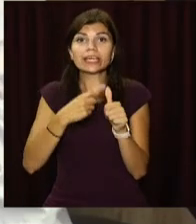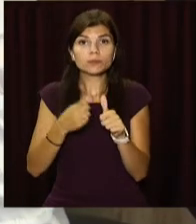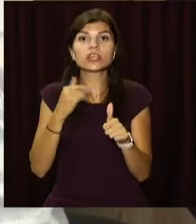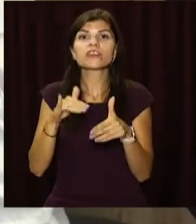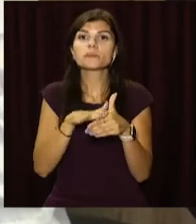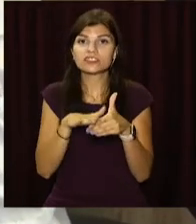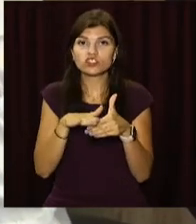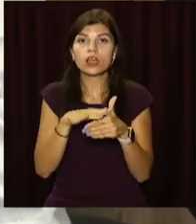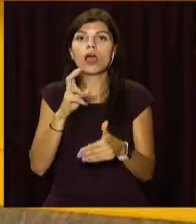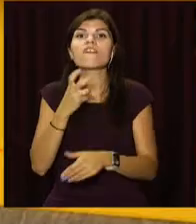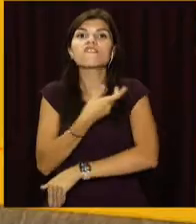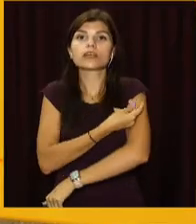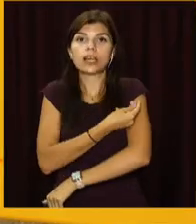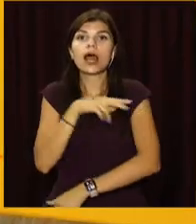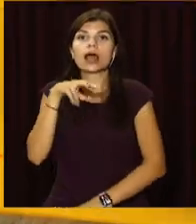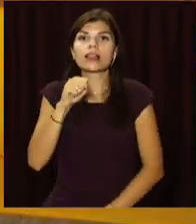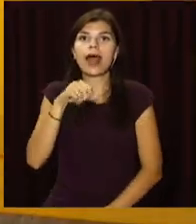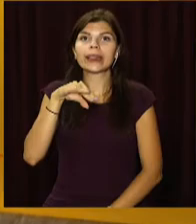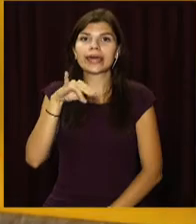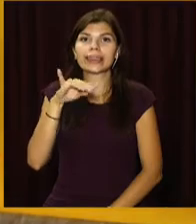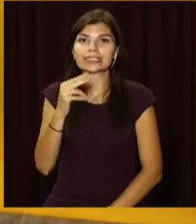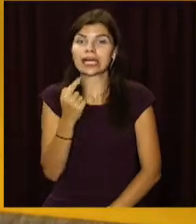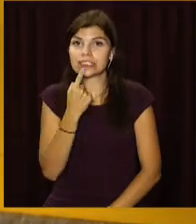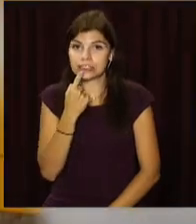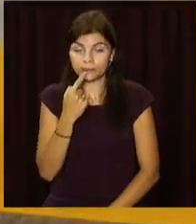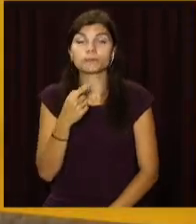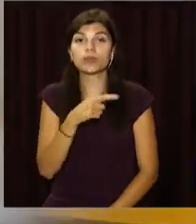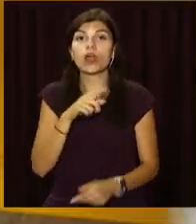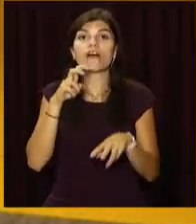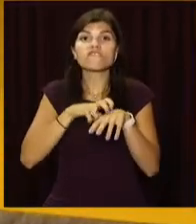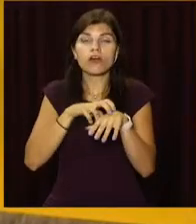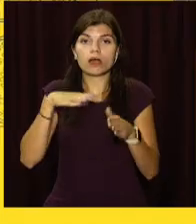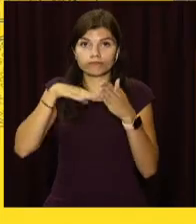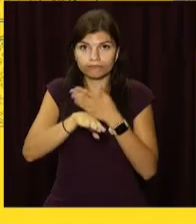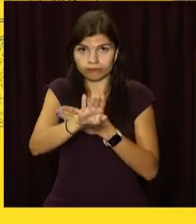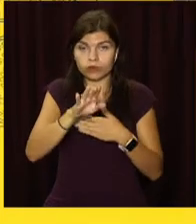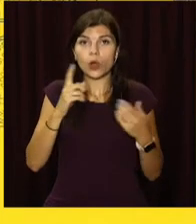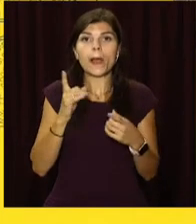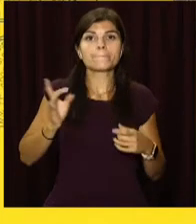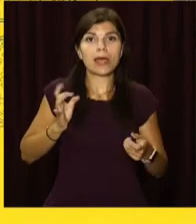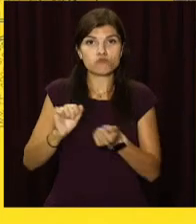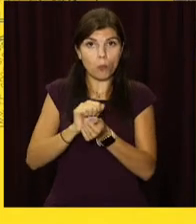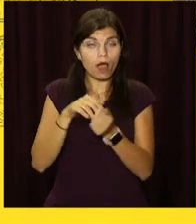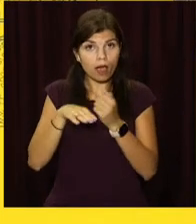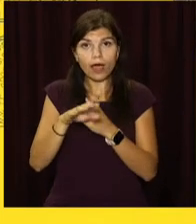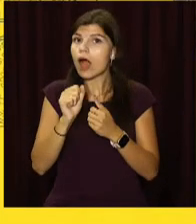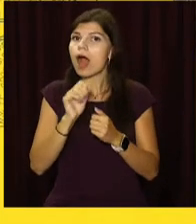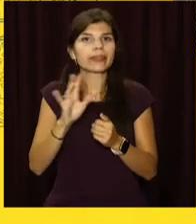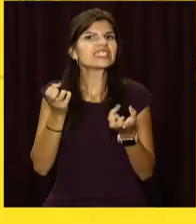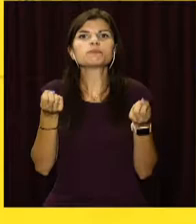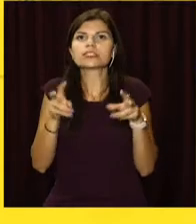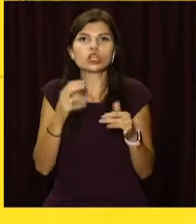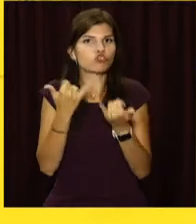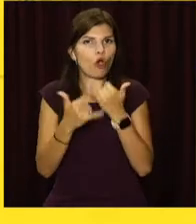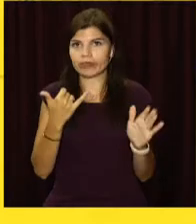та прізвище вакцинованого латиницею. Лікар має роздрукувати бланк на стандартному білому папері, а не на